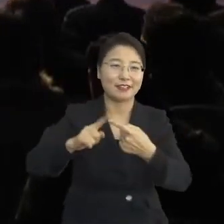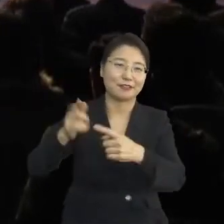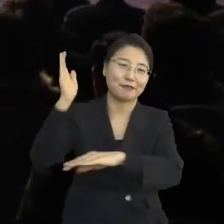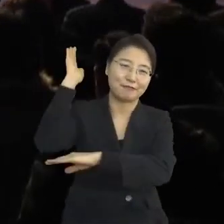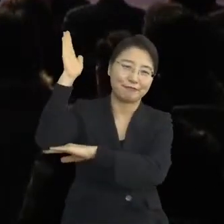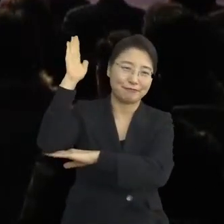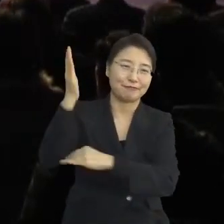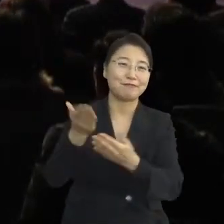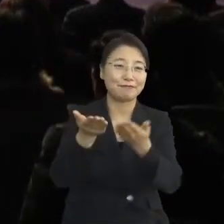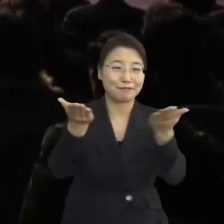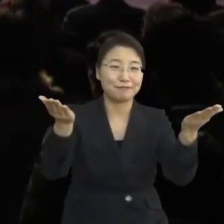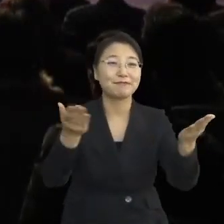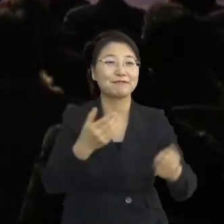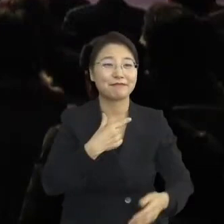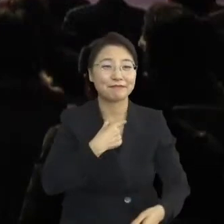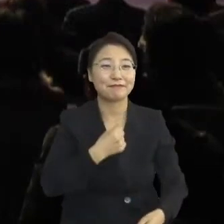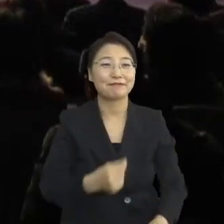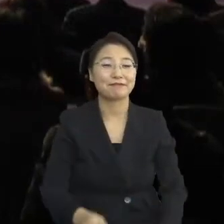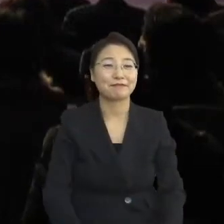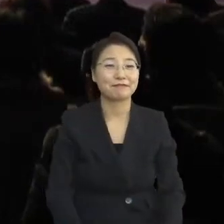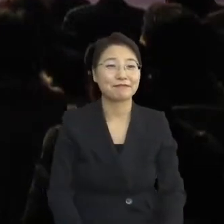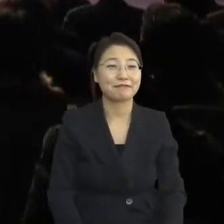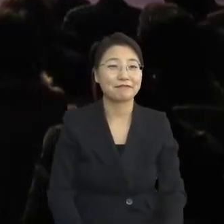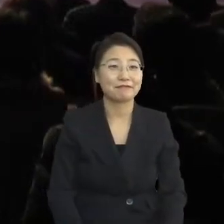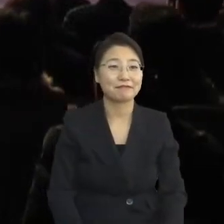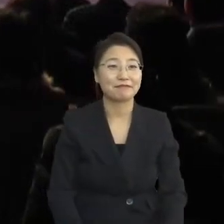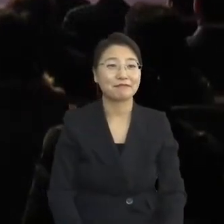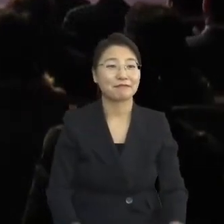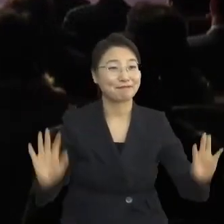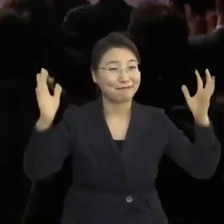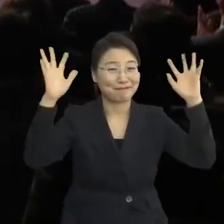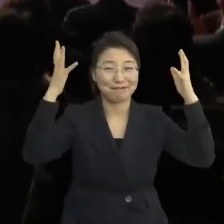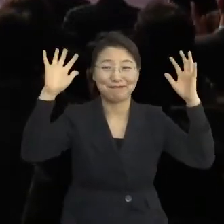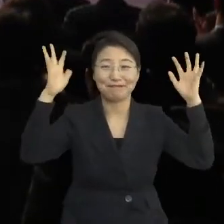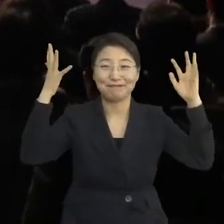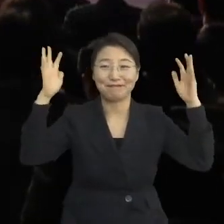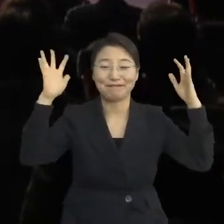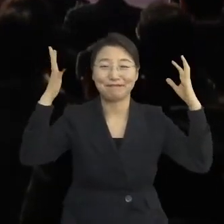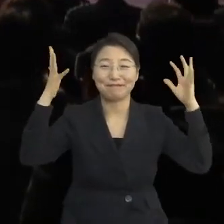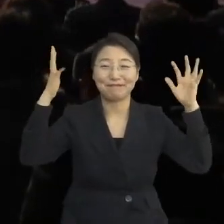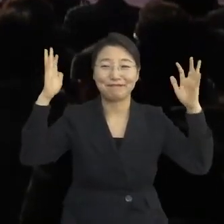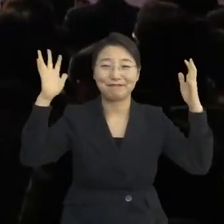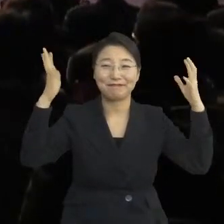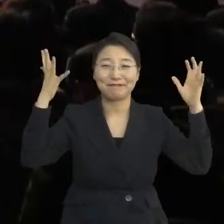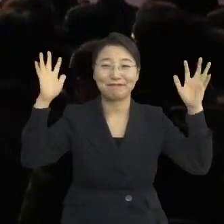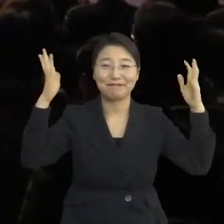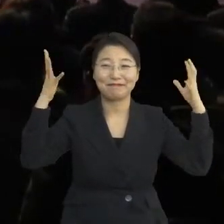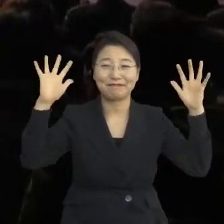형식으로 신년사를 하시겠습니다. 뜨거운 박수로 맞이해주시기 바랍니다.